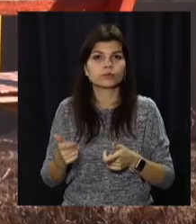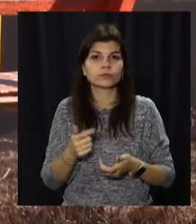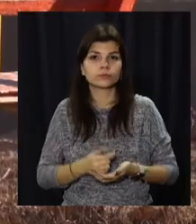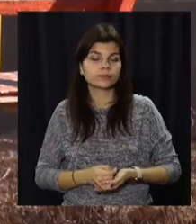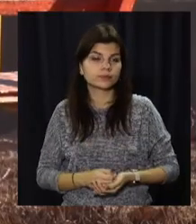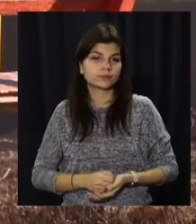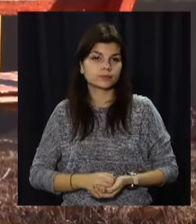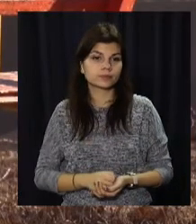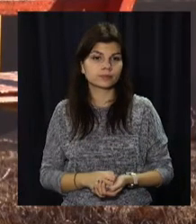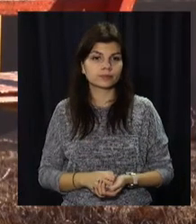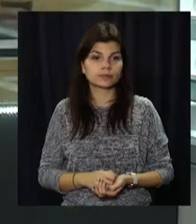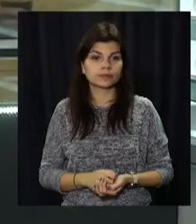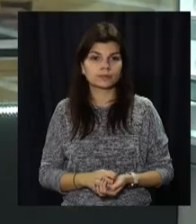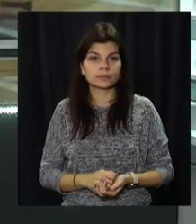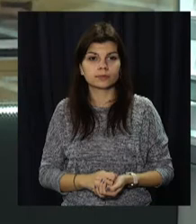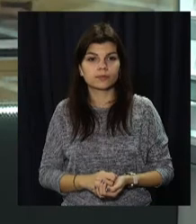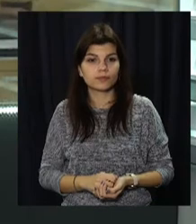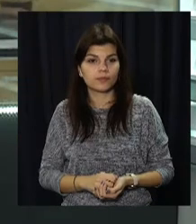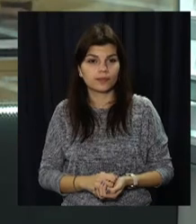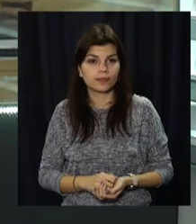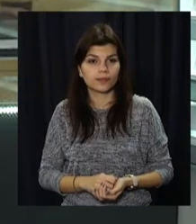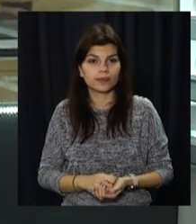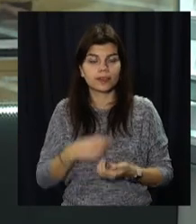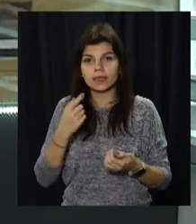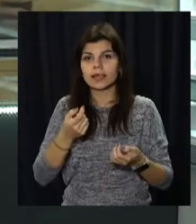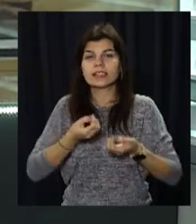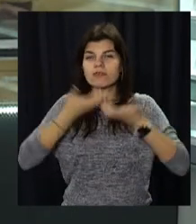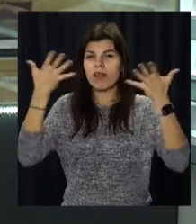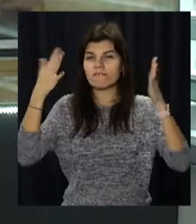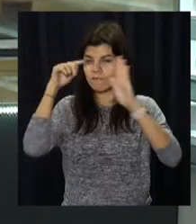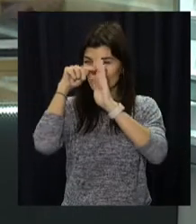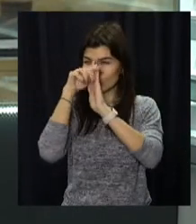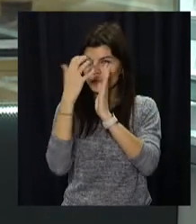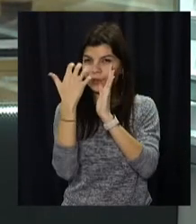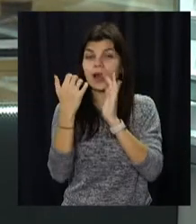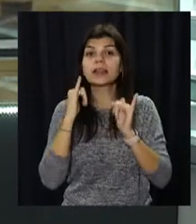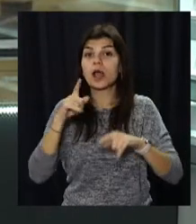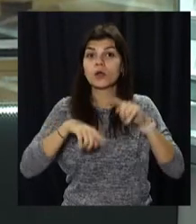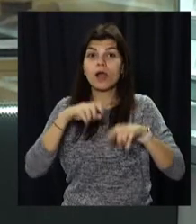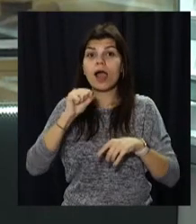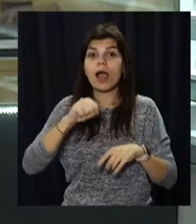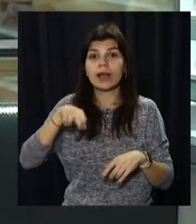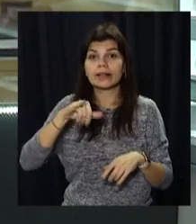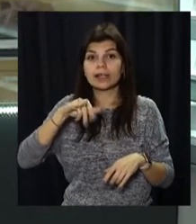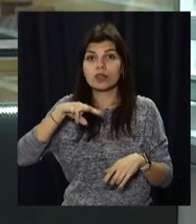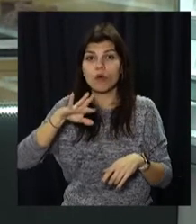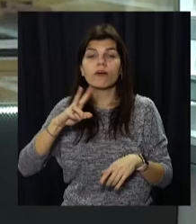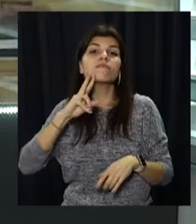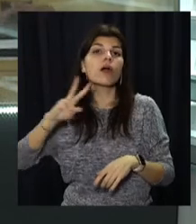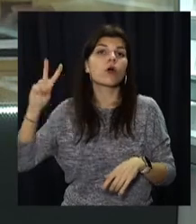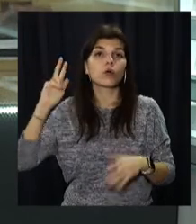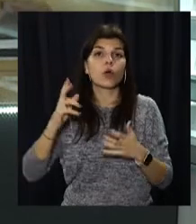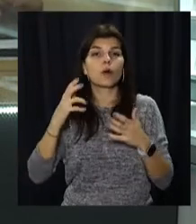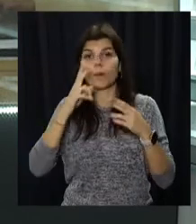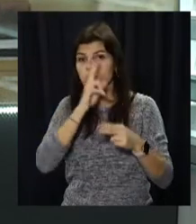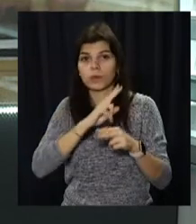News, телеканал «Відкритий». Світло в кінці тунеля засяяло для родини Аділових, яка 2 роки тому втратила